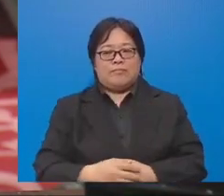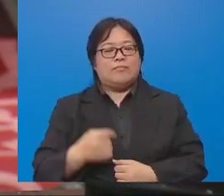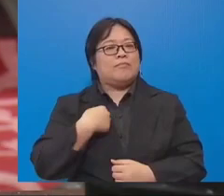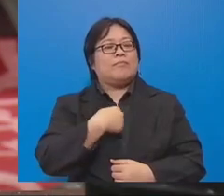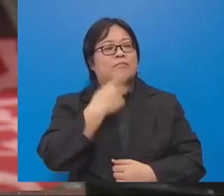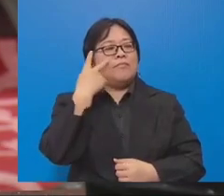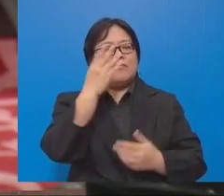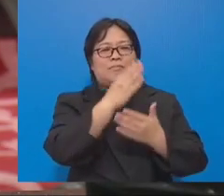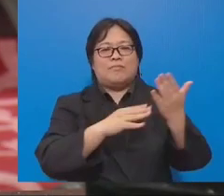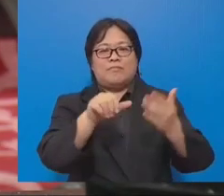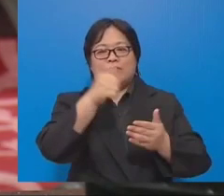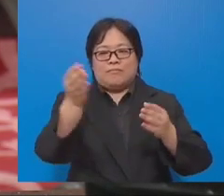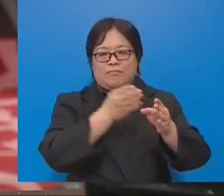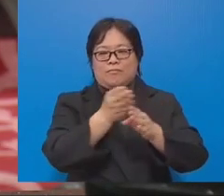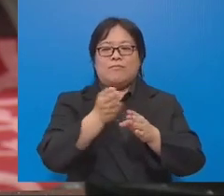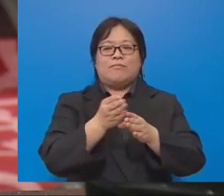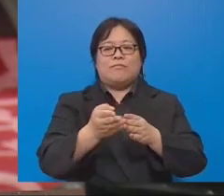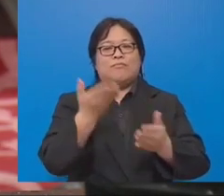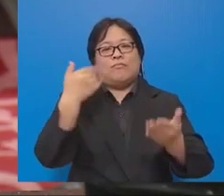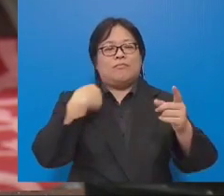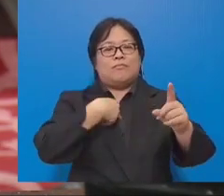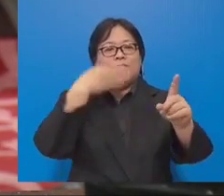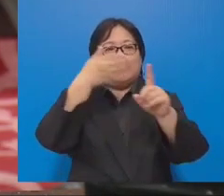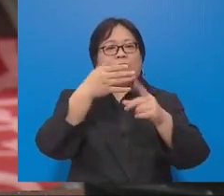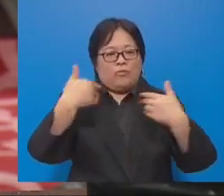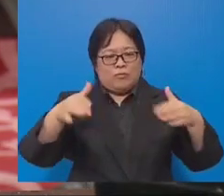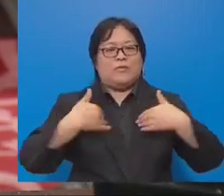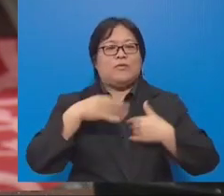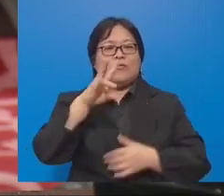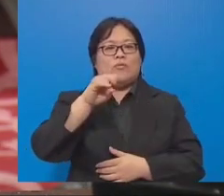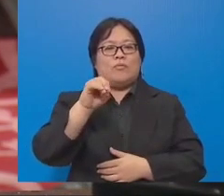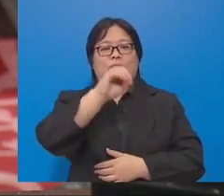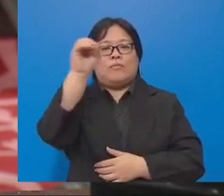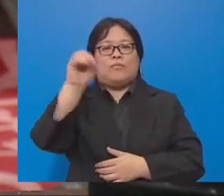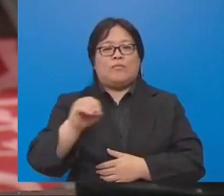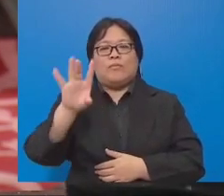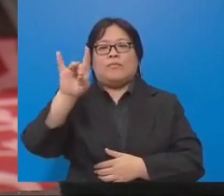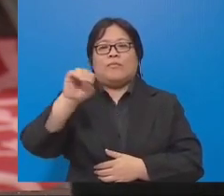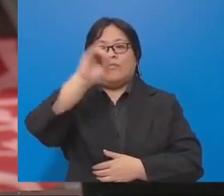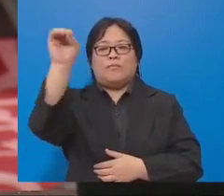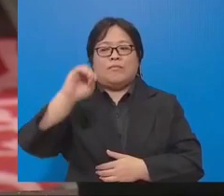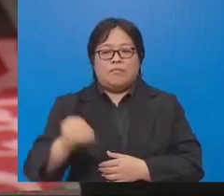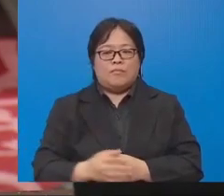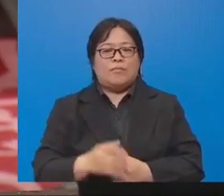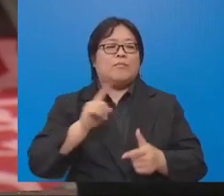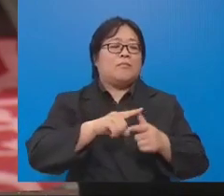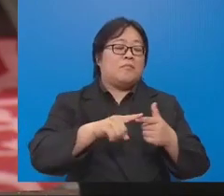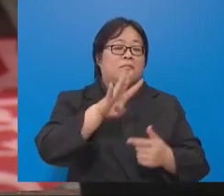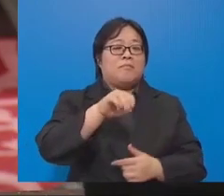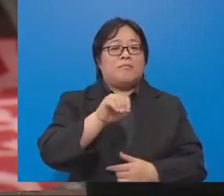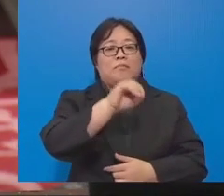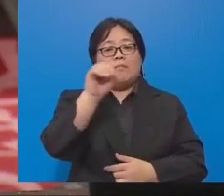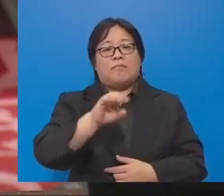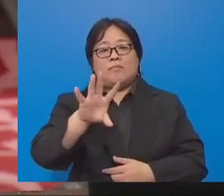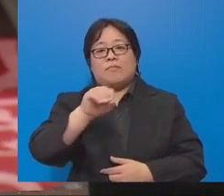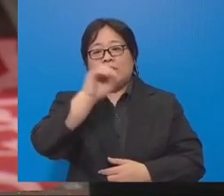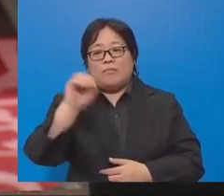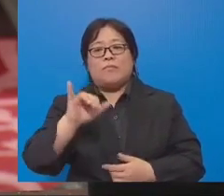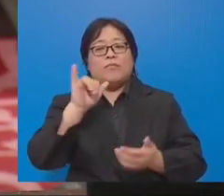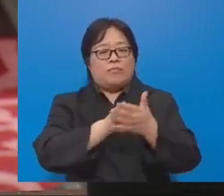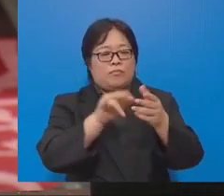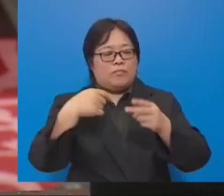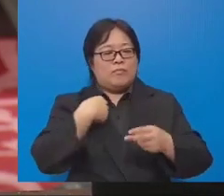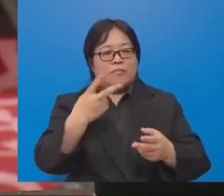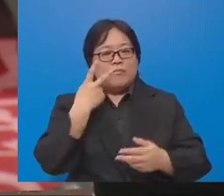distro set tabung Trump Oke diberi sampai 70% lapo persen 18.04 OST ataupun faktor-faktor ini usai